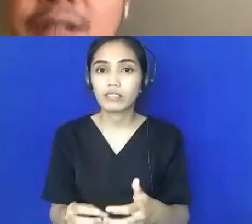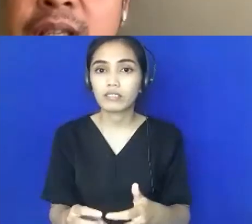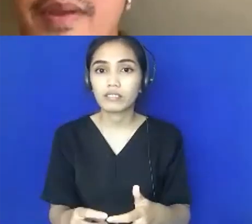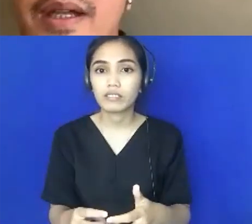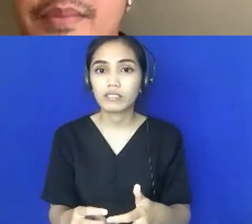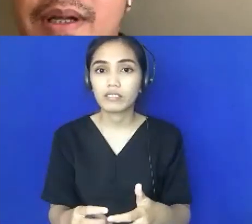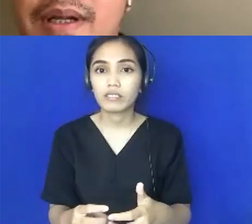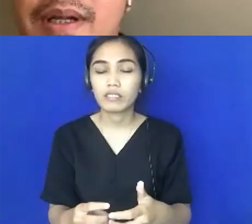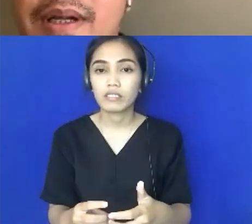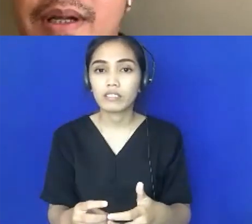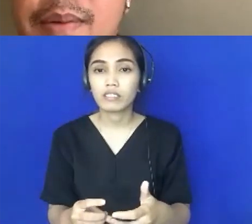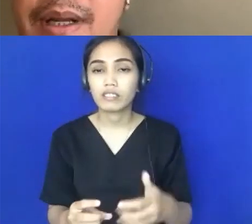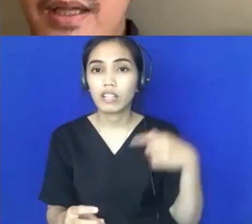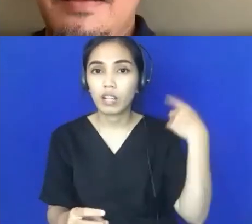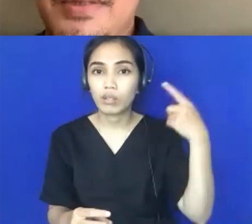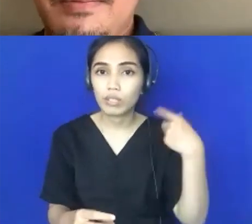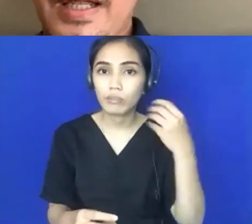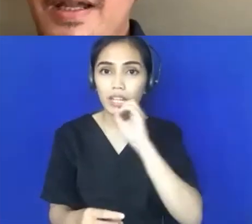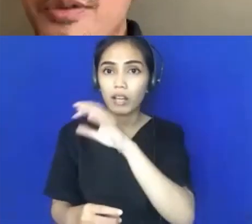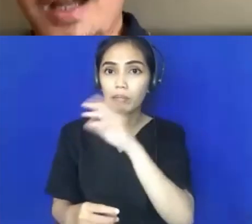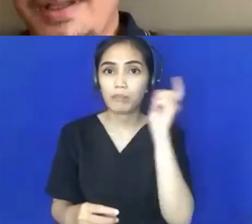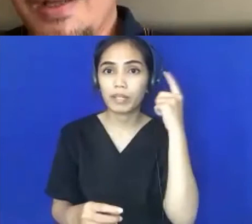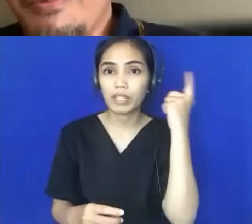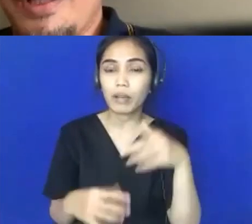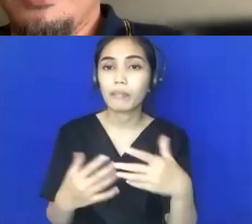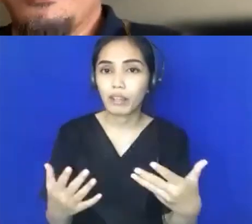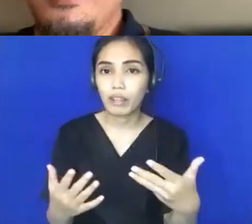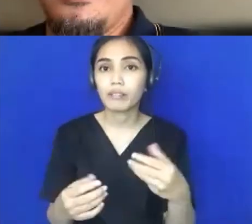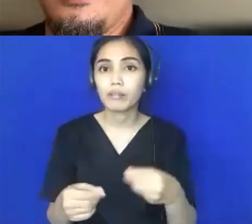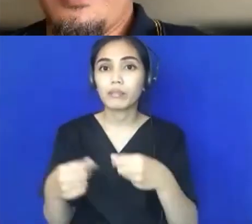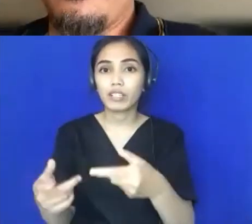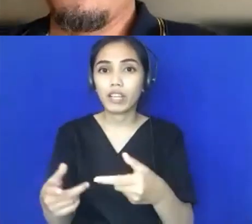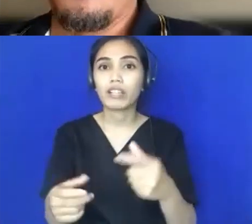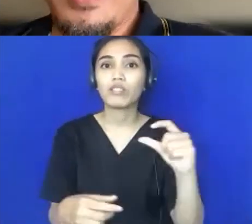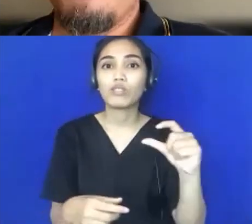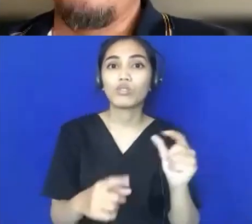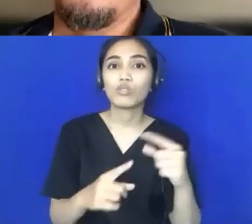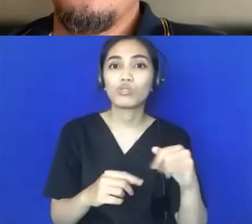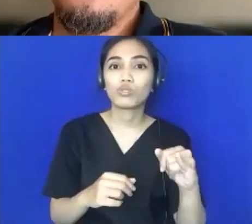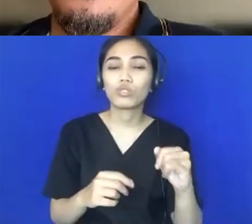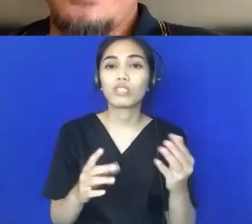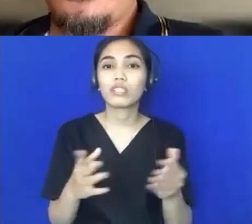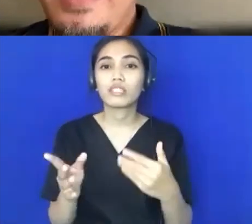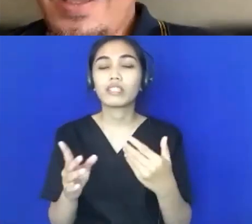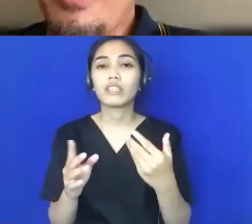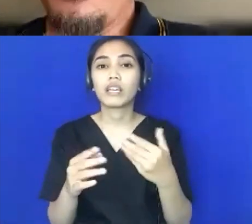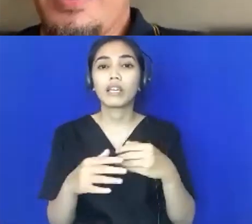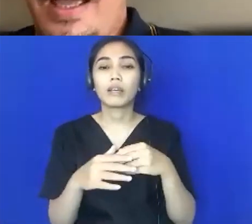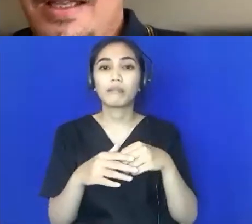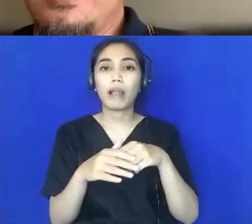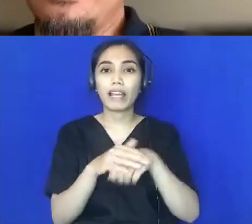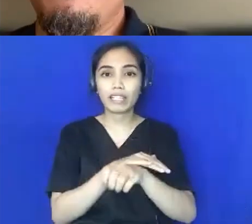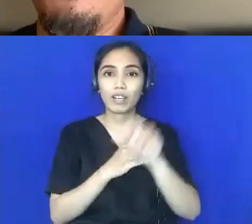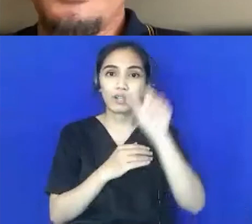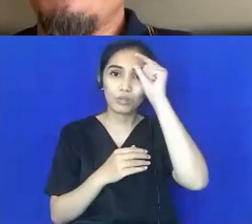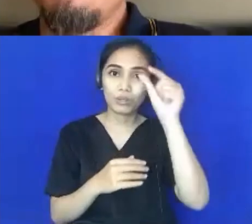yang selalu kita sampaikan kepada pemerintah adalah memberikan cuti kehamilan buat cuti melahirkan buat laki-laki, ya, buat para